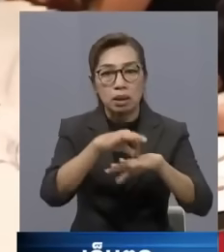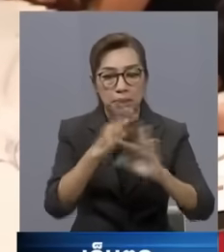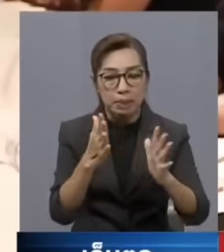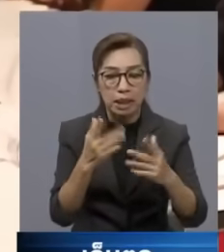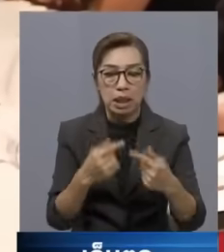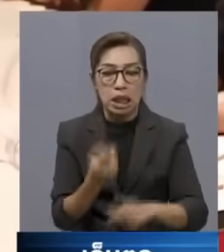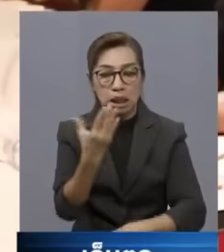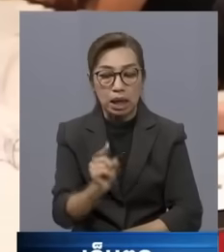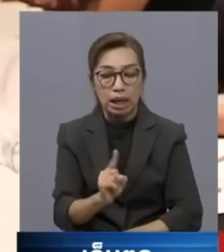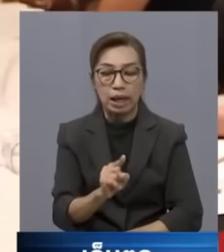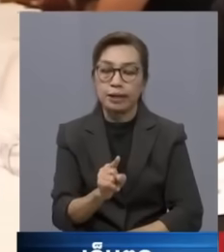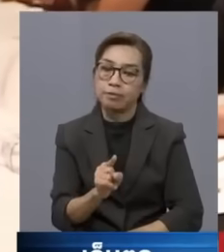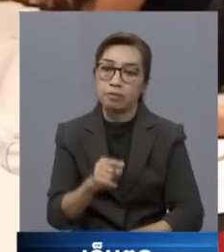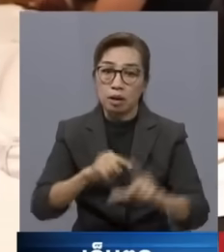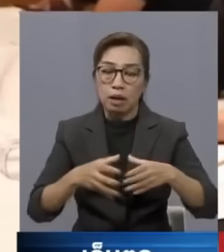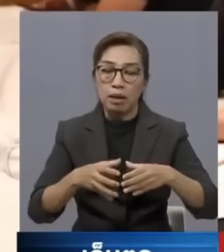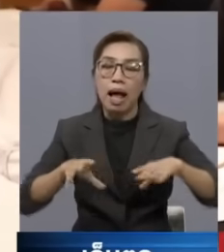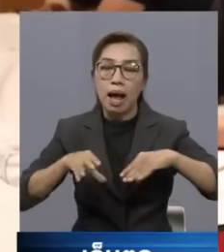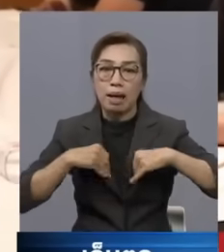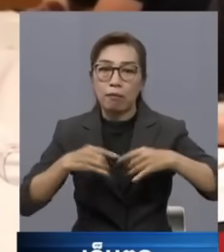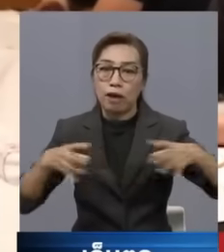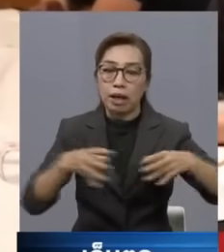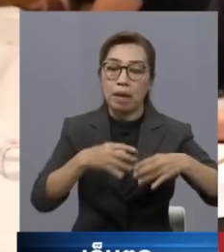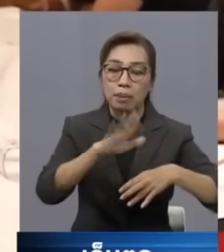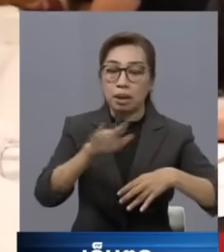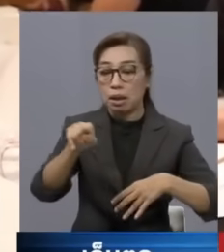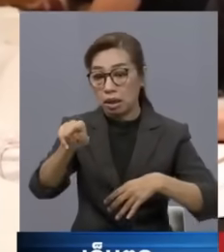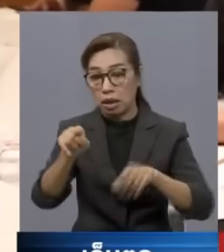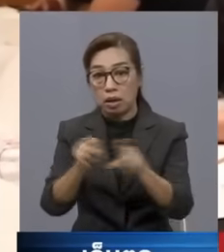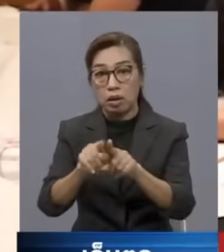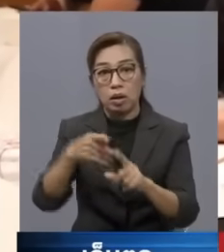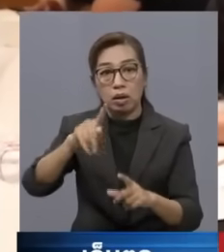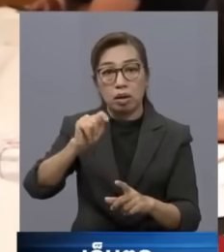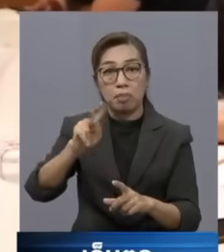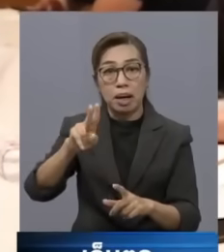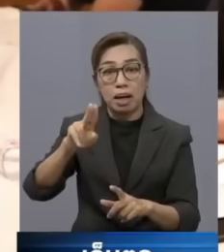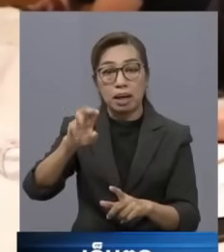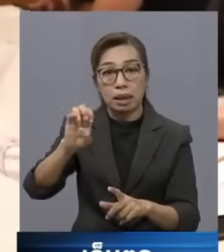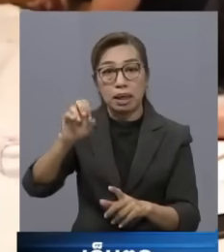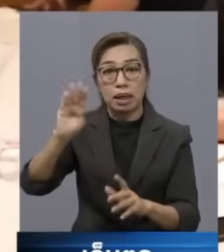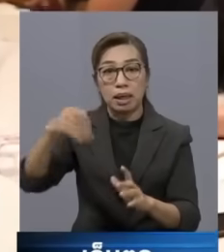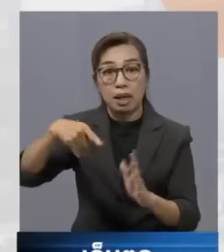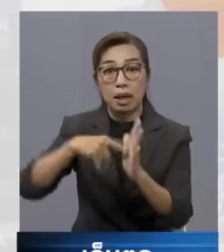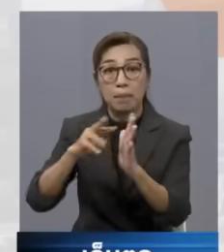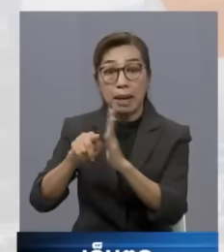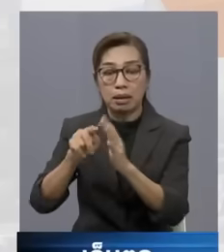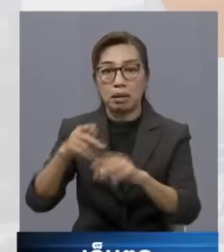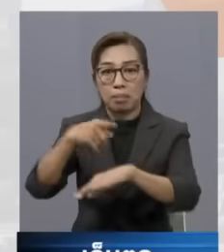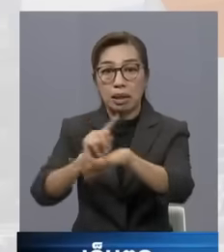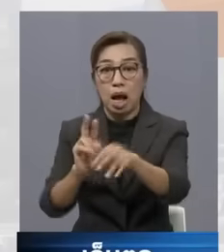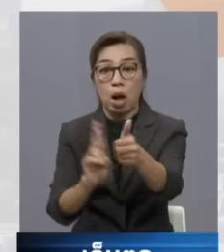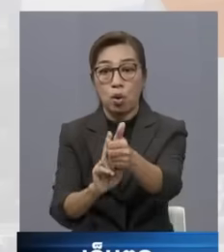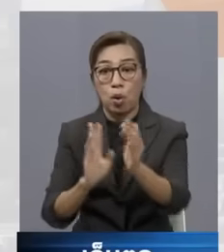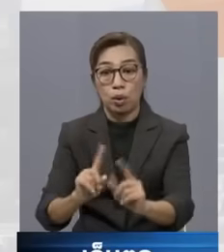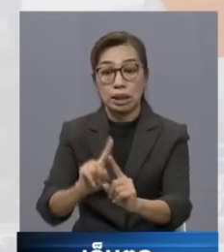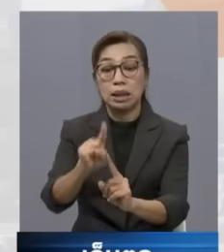อ่ะถอนตัวไปเป็นฝ่ายค้านแต่โดยดีโดยให้คุณปฏิพัทธ์สันติภาดาสสพิษณุโลกเขต1ลาออกจากตำแหน่งรองประธานสภาผู้